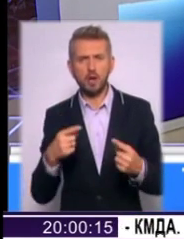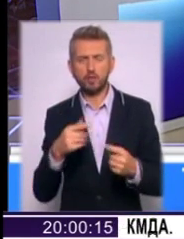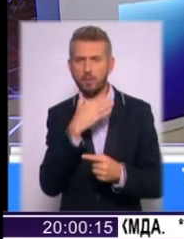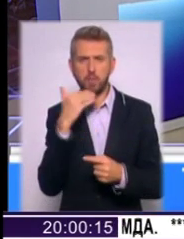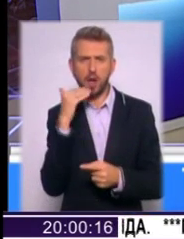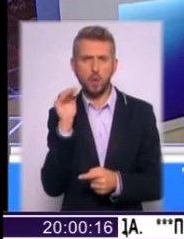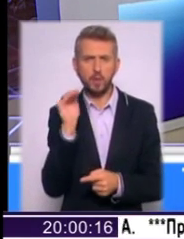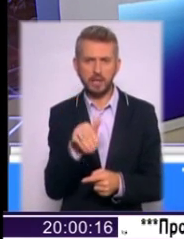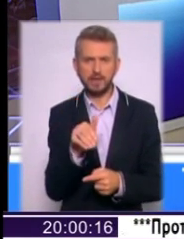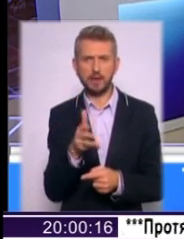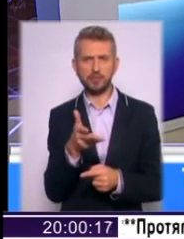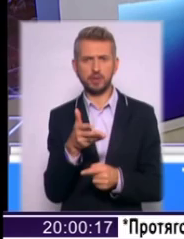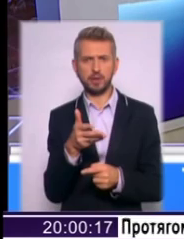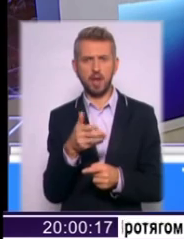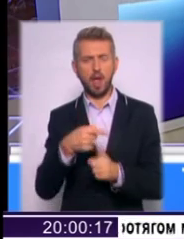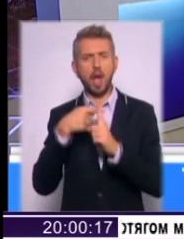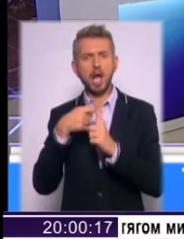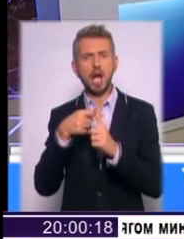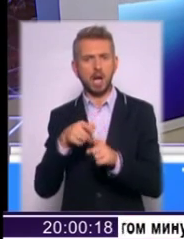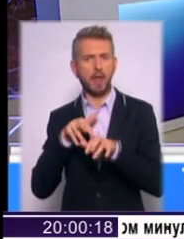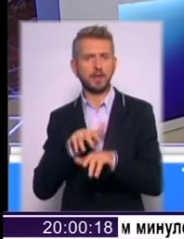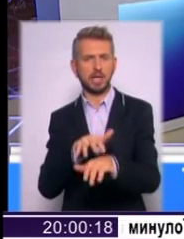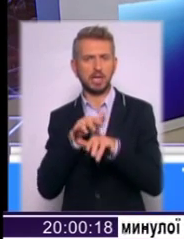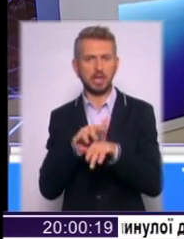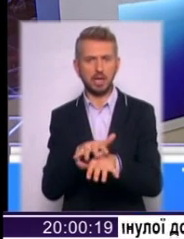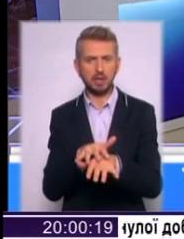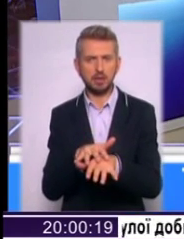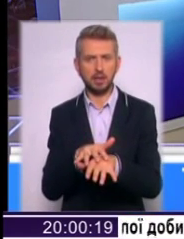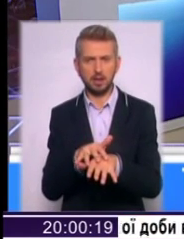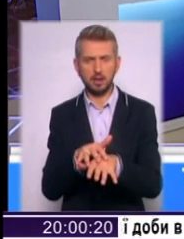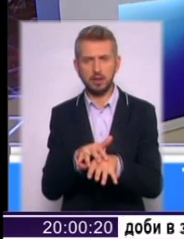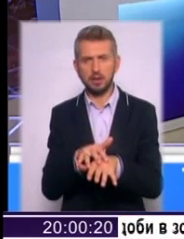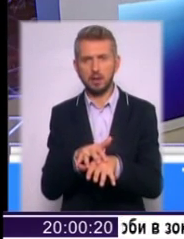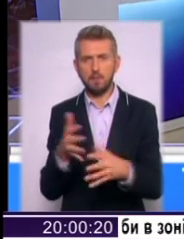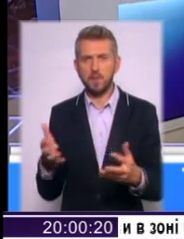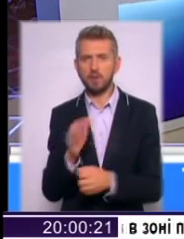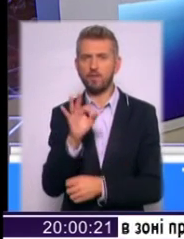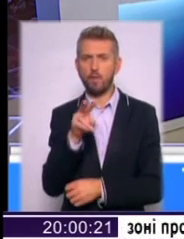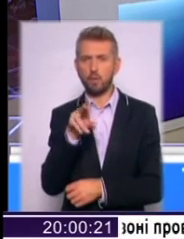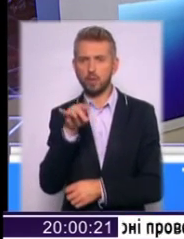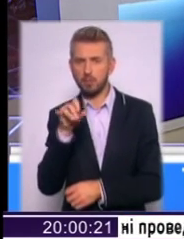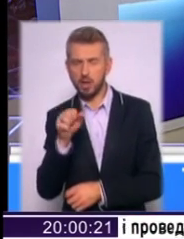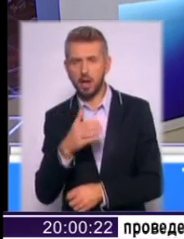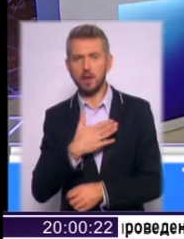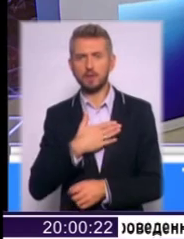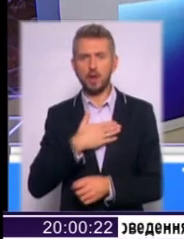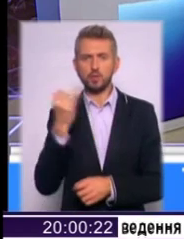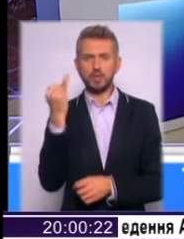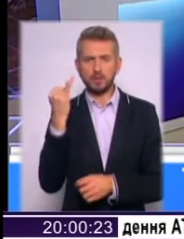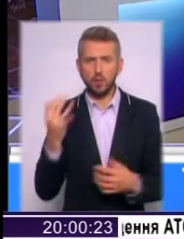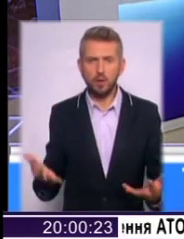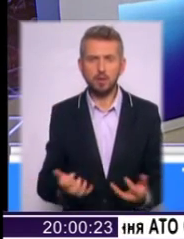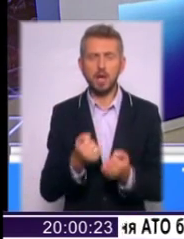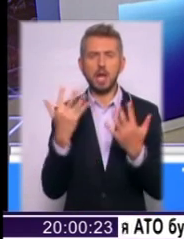багатотисячні хресний хід Володимира, підтримують нашу історію підтримують. Зараз кінофестиваль